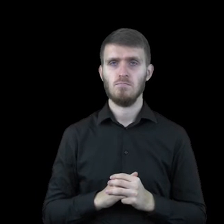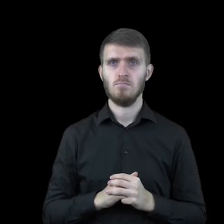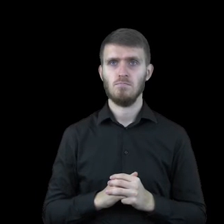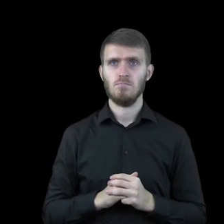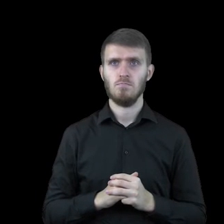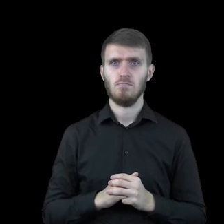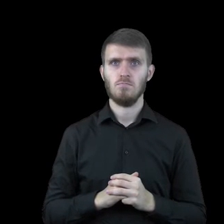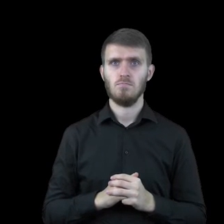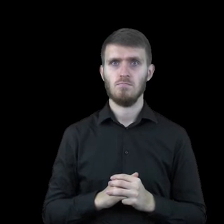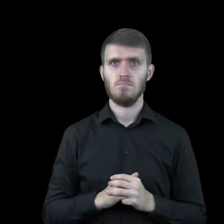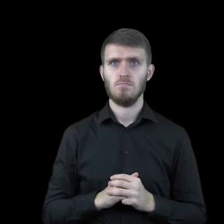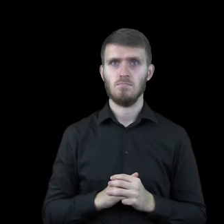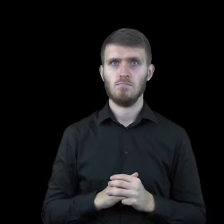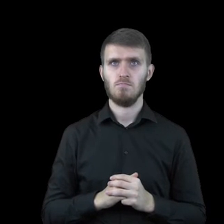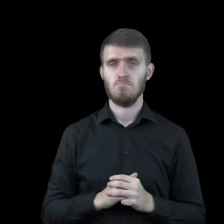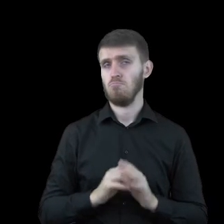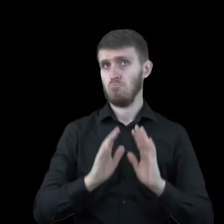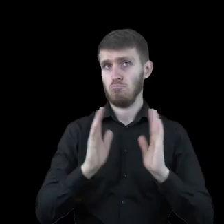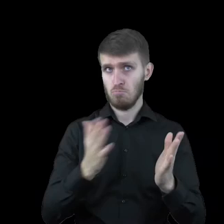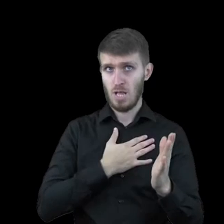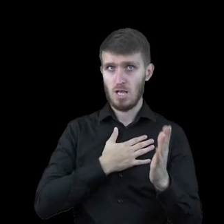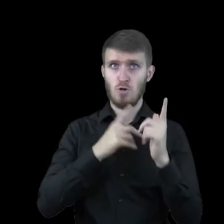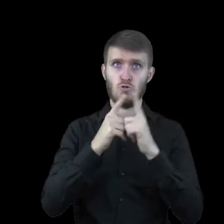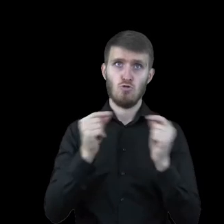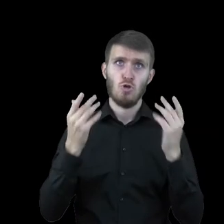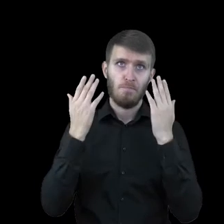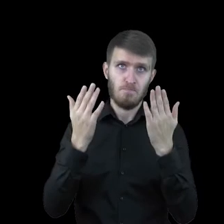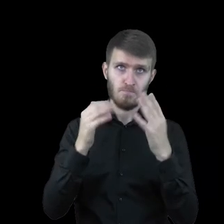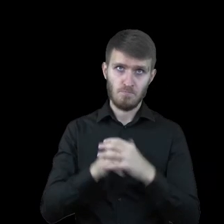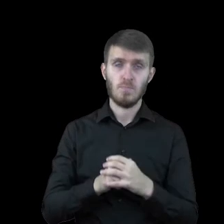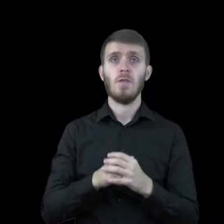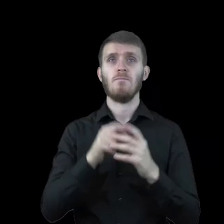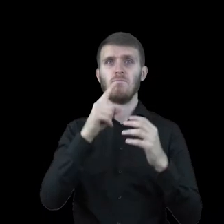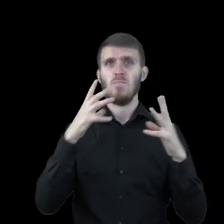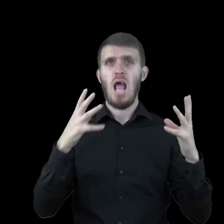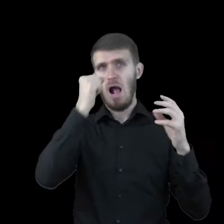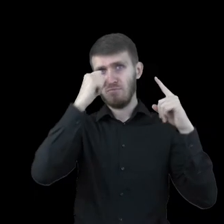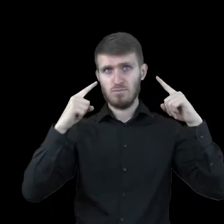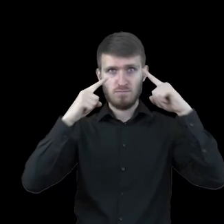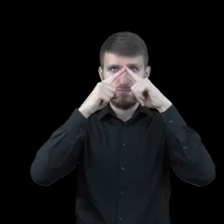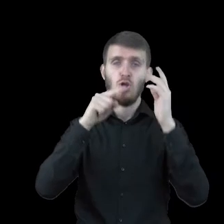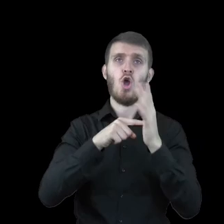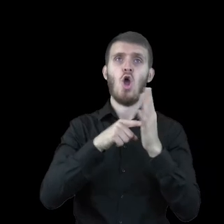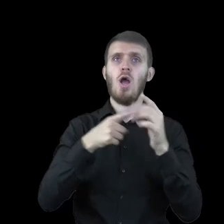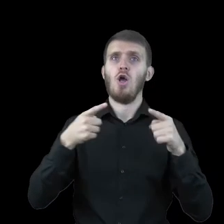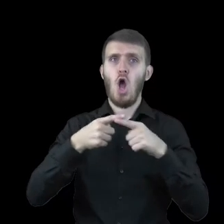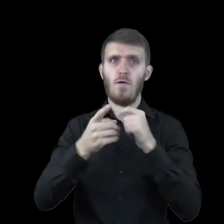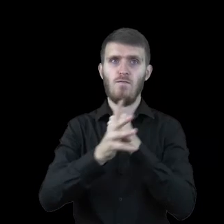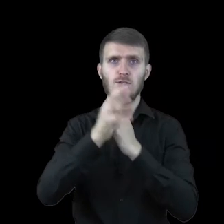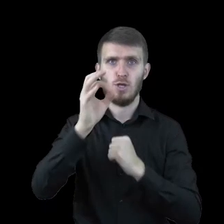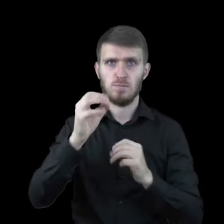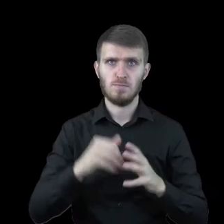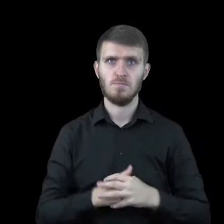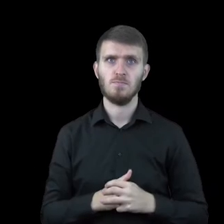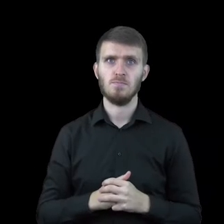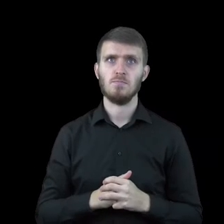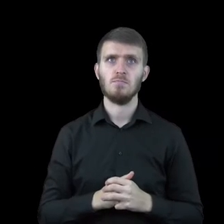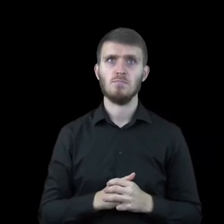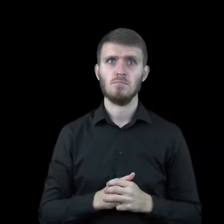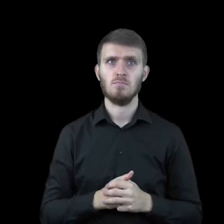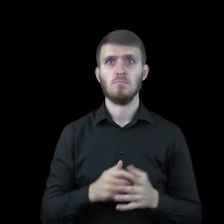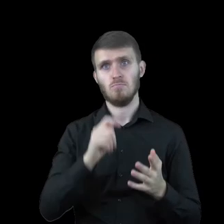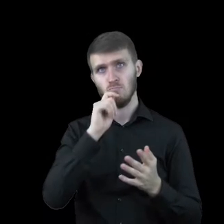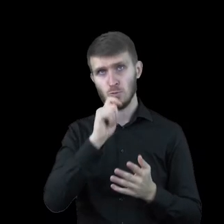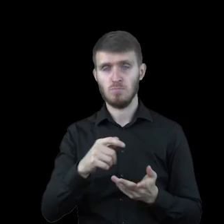troszeczkę w inny sposób. O, w taki sposób. I teraz tu będzie nasz kąt prosty.